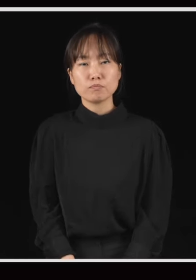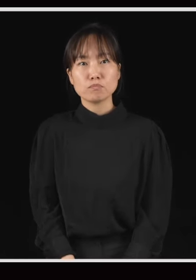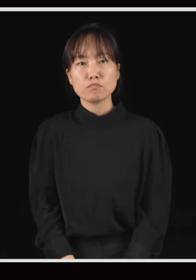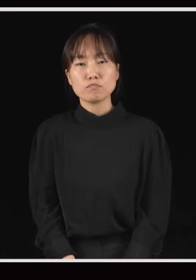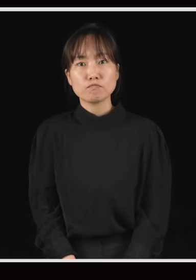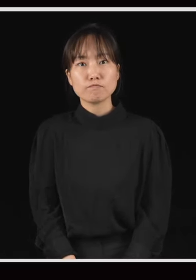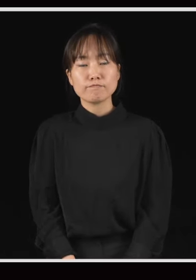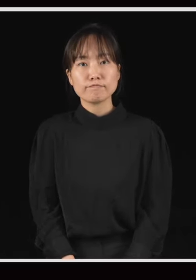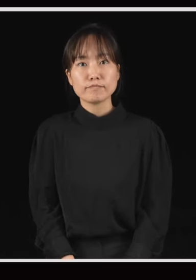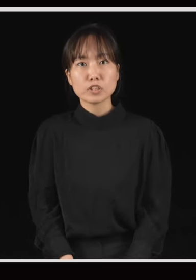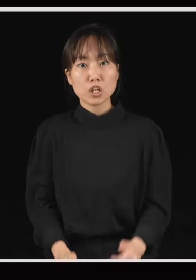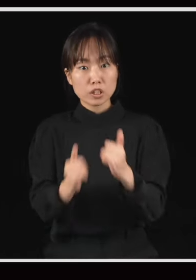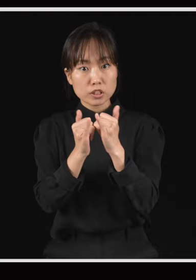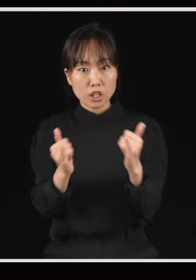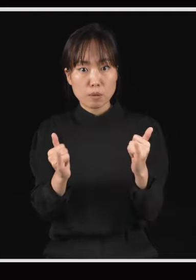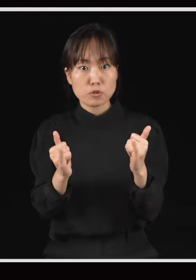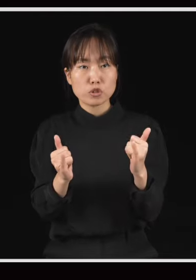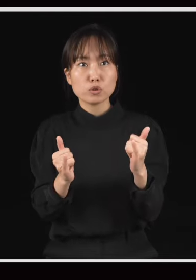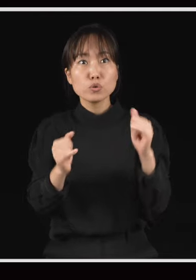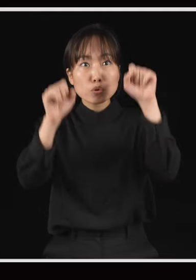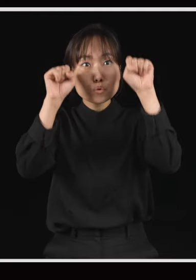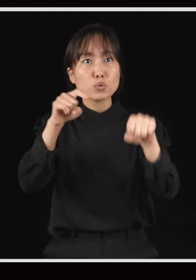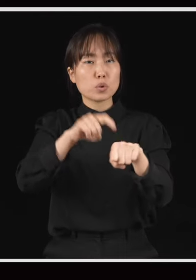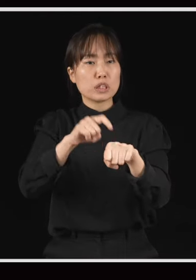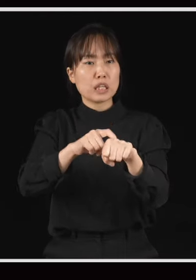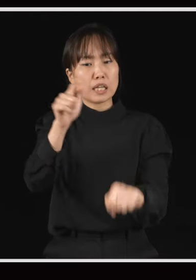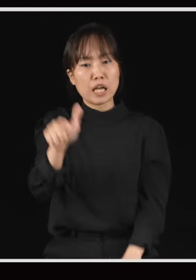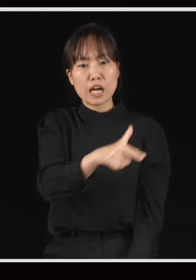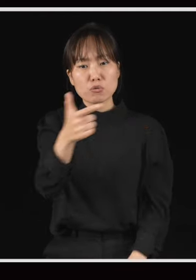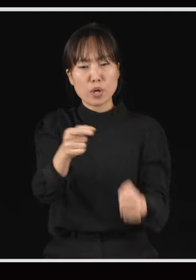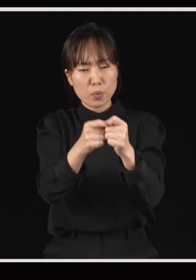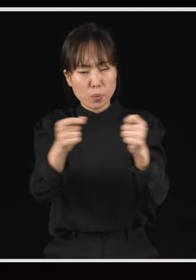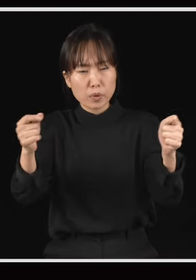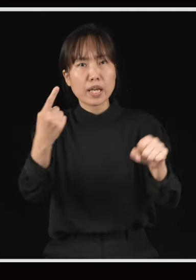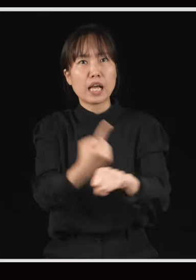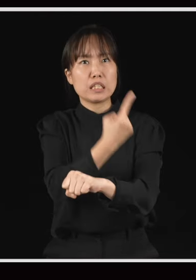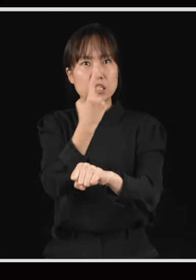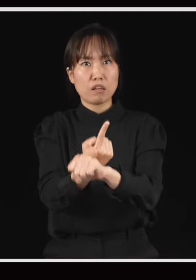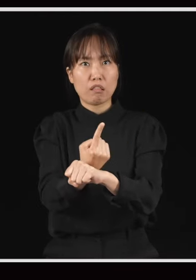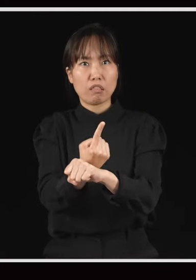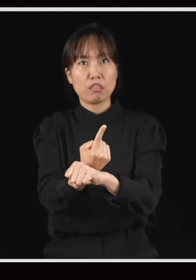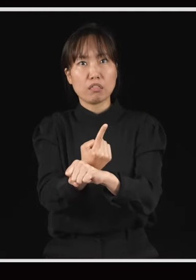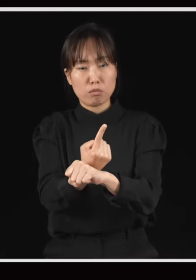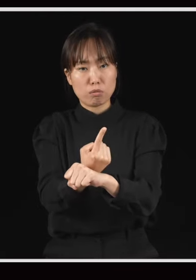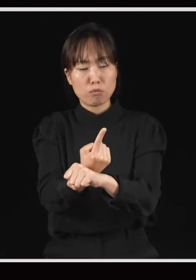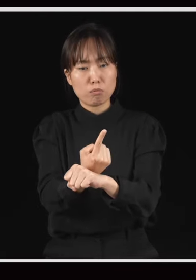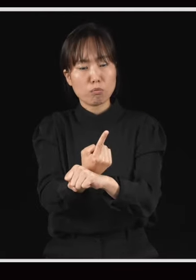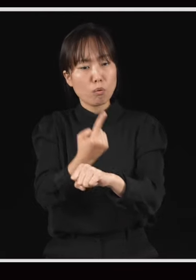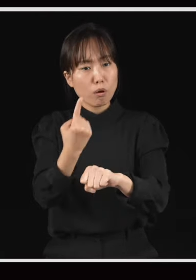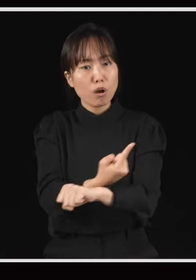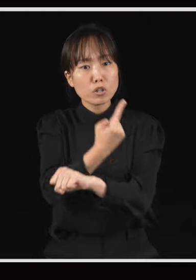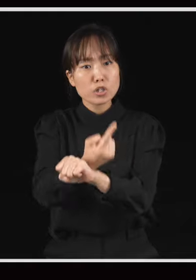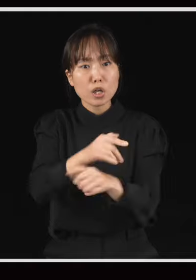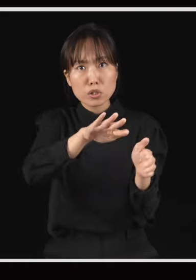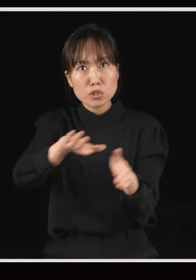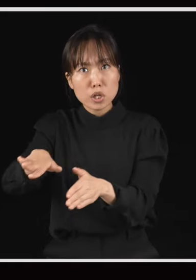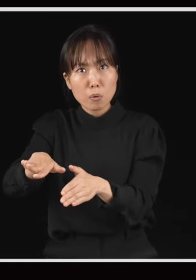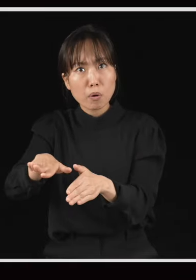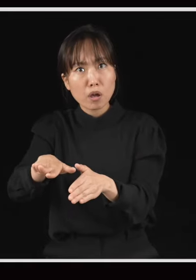자, 우리가 운동할 수 있는 시간은 하루에 길어야 1시간이죠. 그런데 우리는 우리의